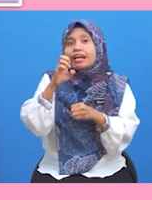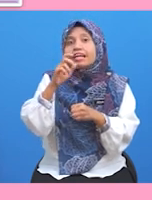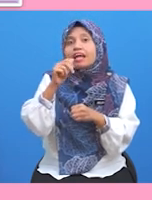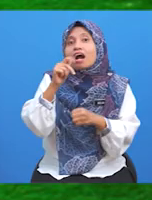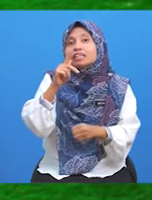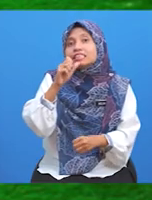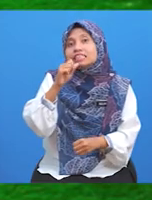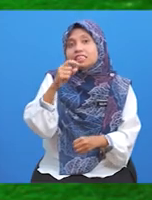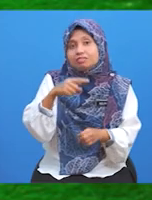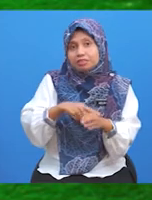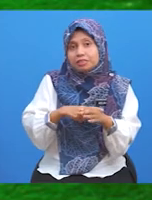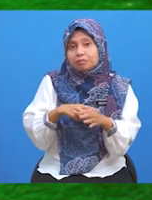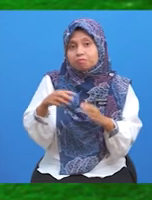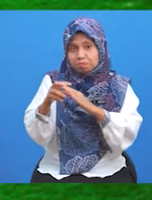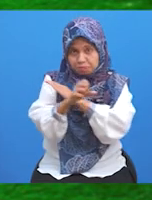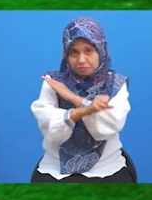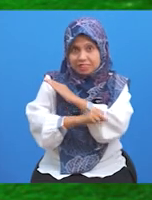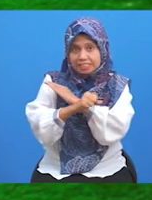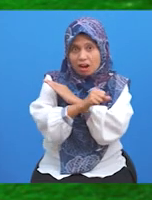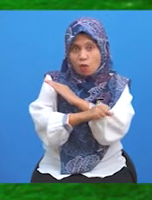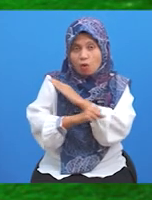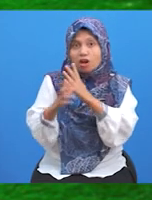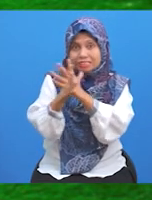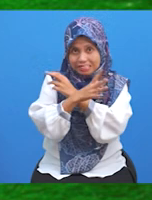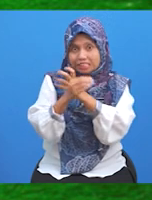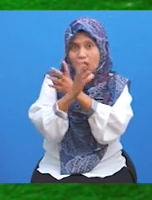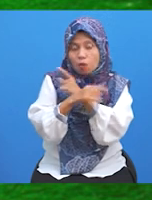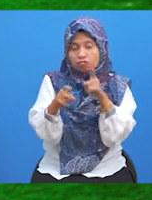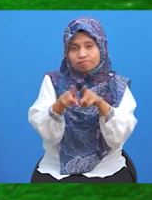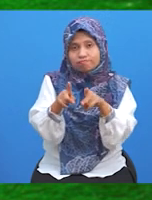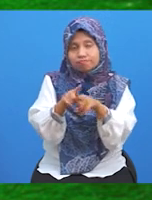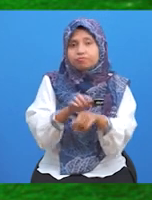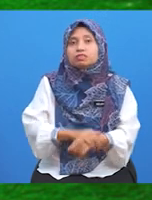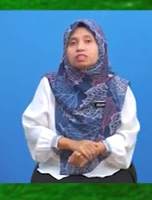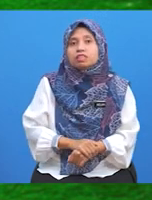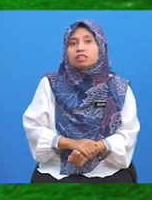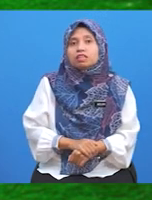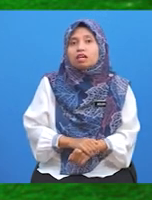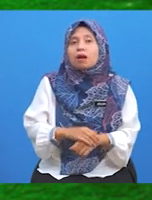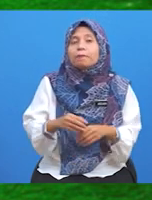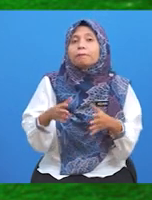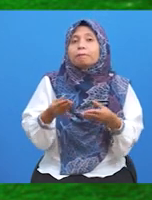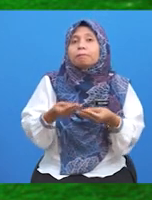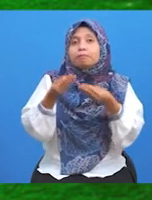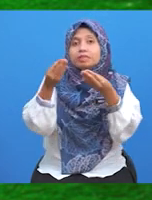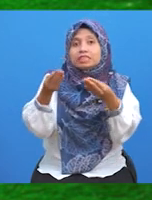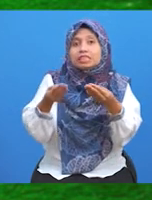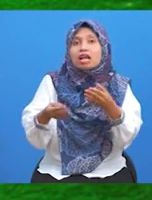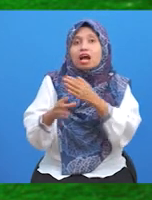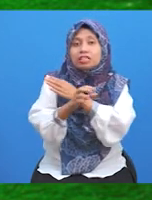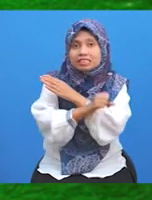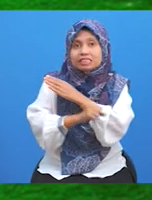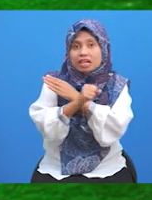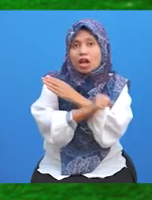Sarawak. Masih ingatkah murid-murid dengan tajuk pembelajaran yang lalu, iaitu penyerahan Sarawak kepada